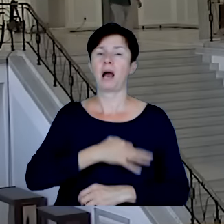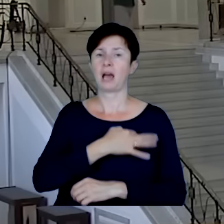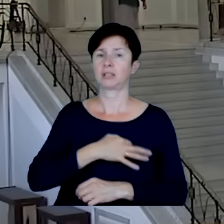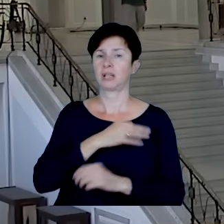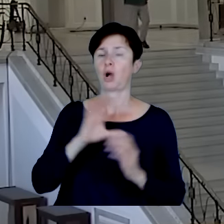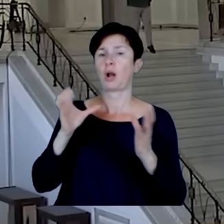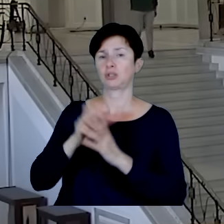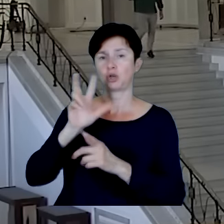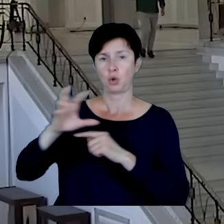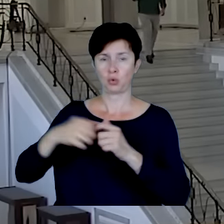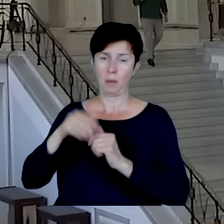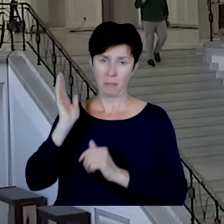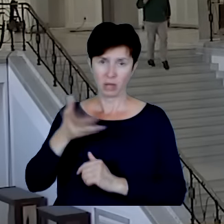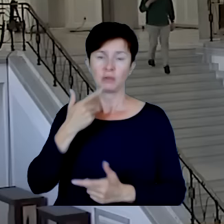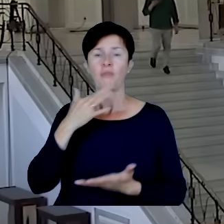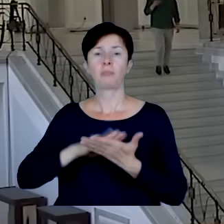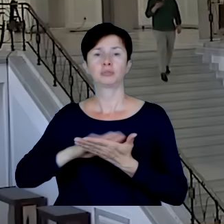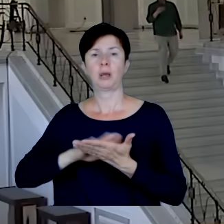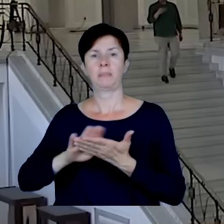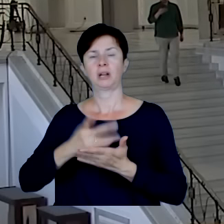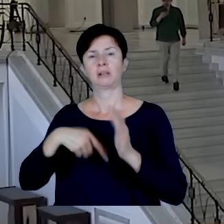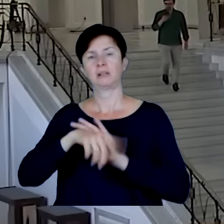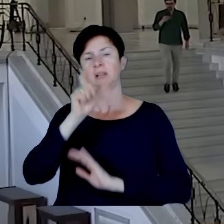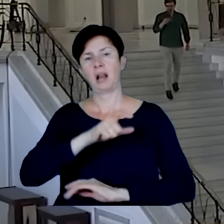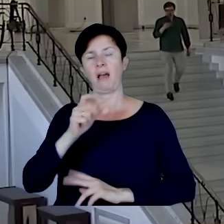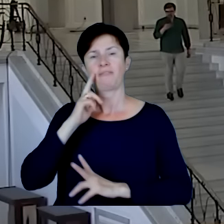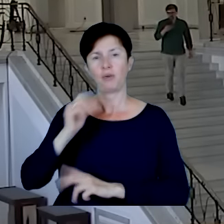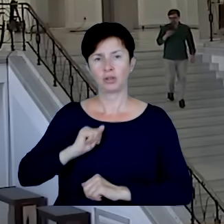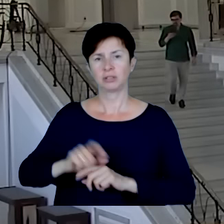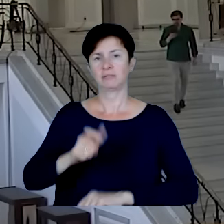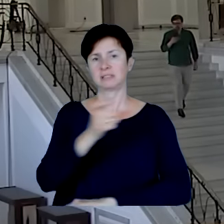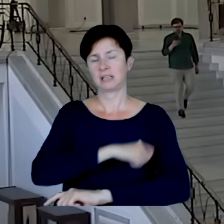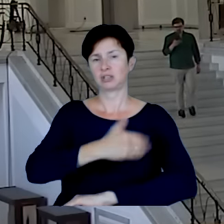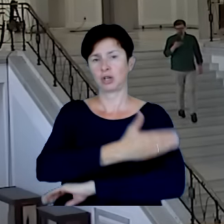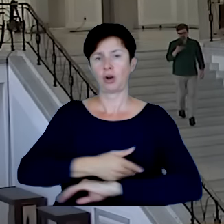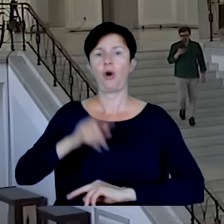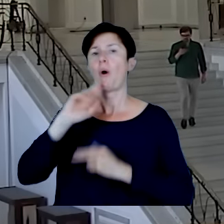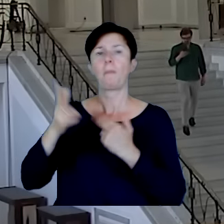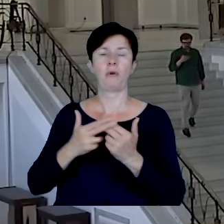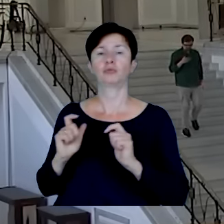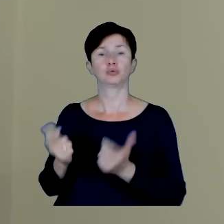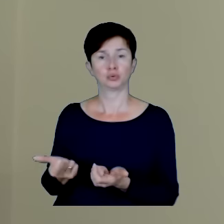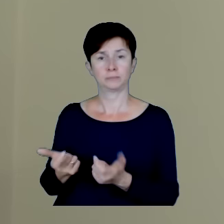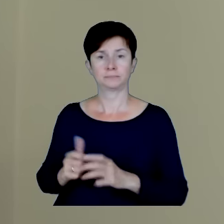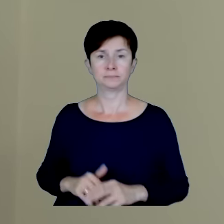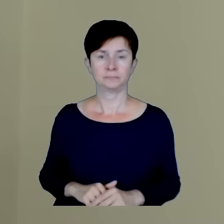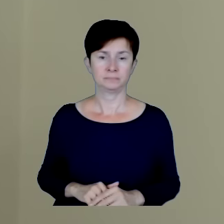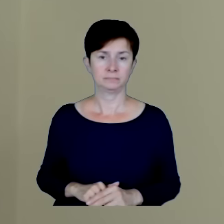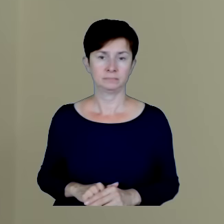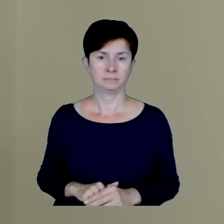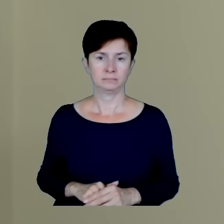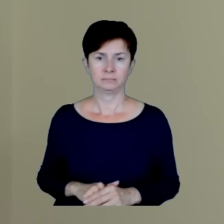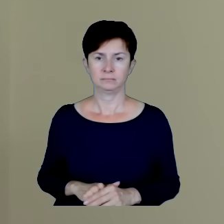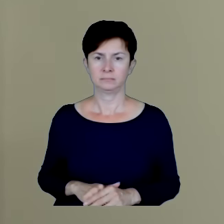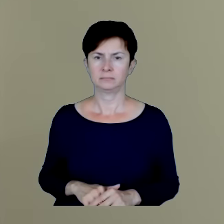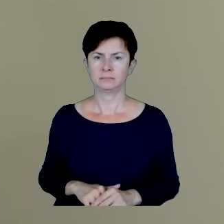grudnia przeprosi strażników granicznych i żołnierzy Wojska Polskiego o to, co odpowiedział mi pan marszałek. Panie marszałku, jeszcze